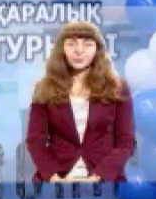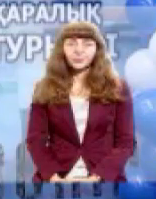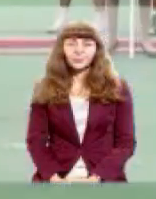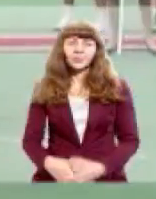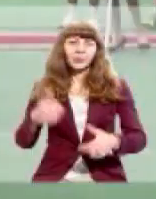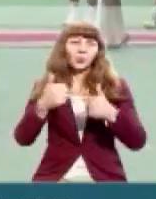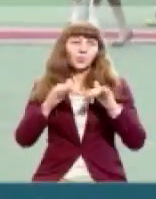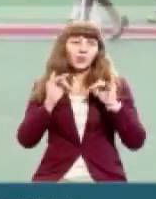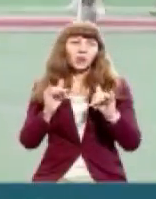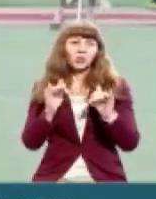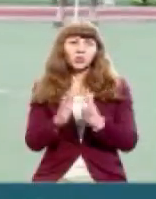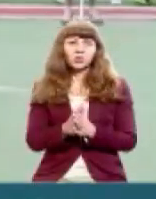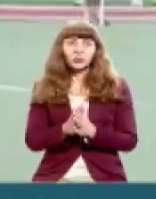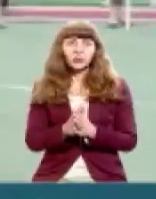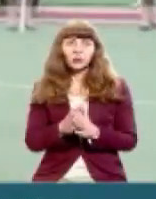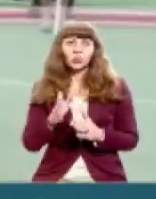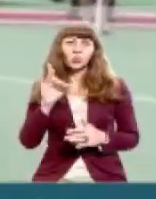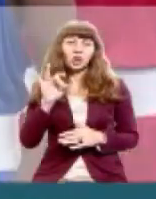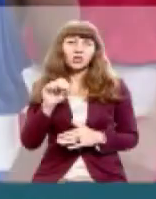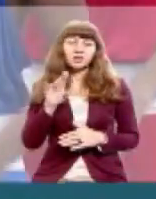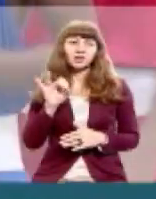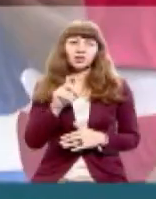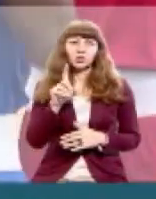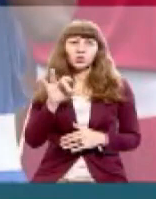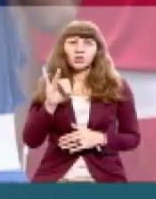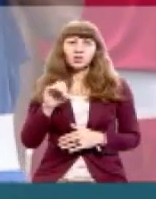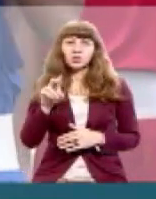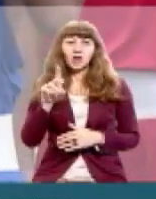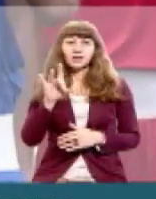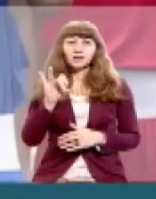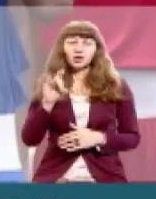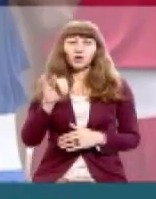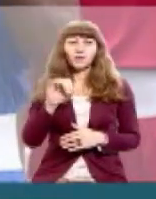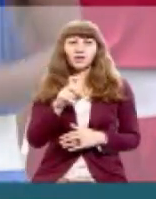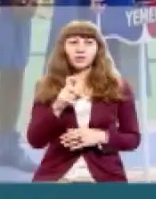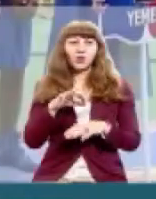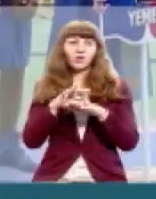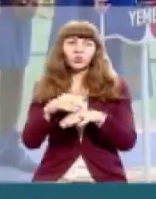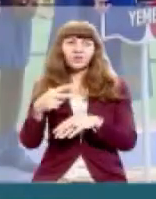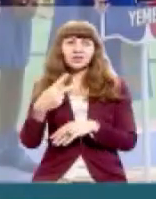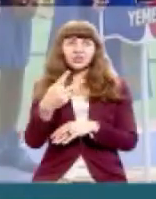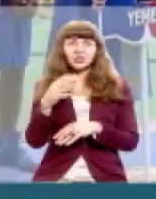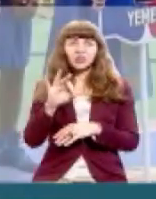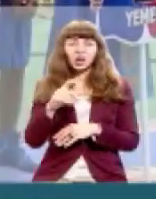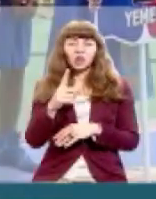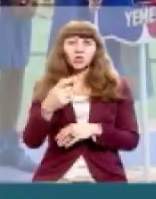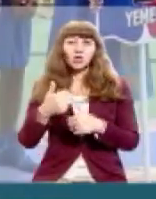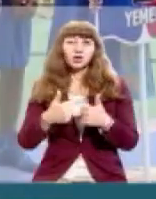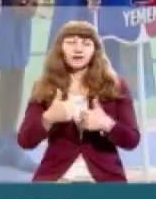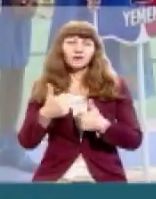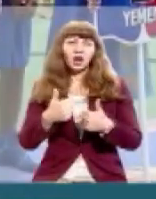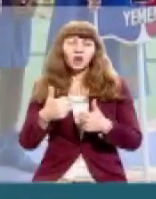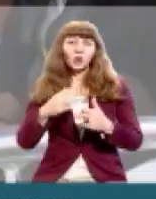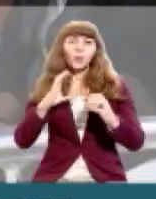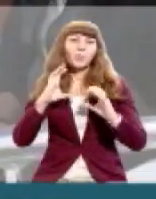Ағайынды орал және қорған айтеновтердің рухына арналған турнир биыл 23-ші рет ұйымдастырылып жатыр. Халықаралық мәртебеге